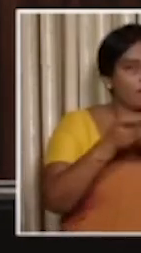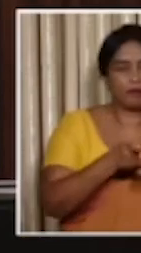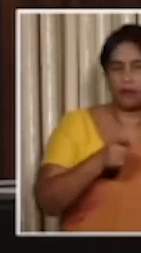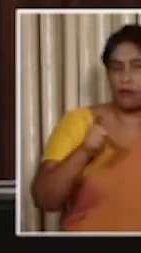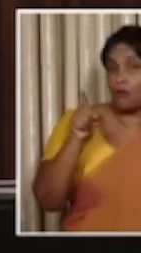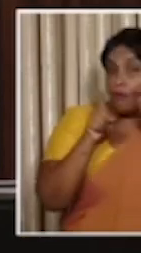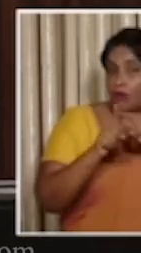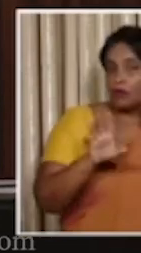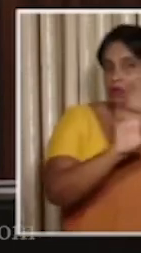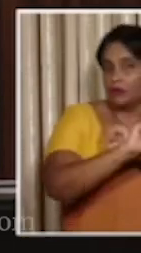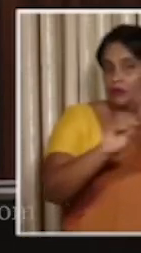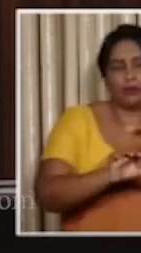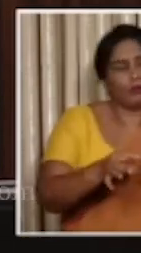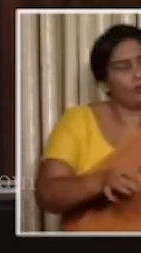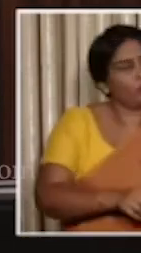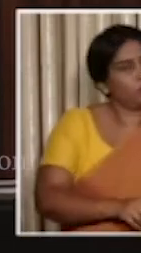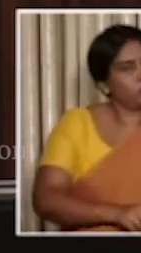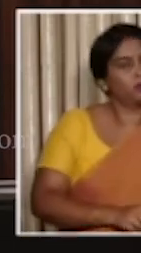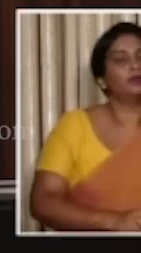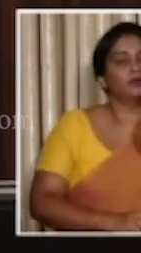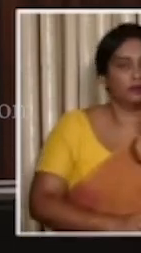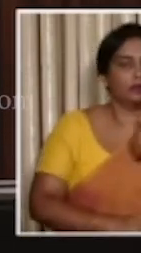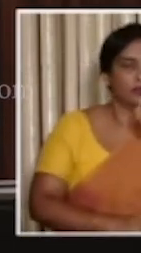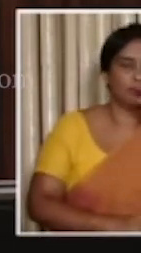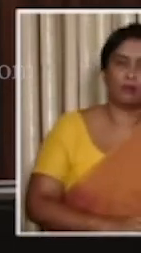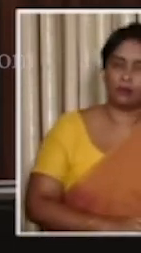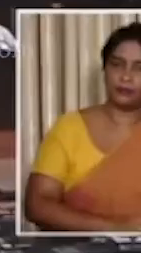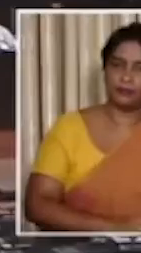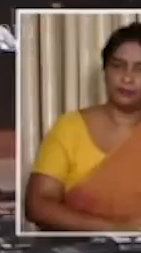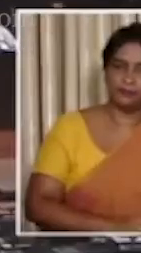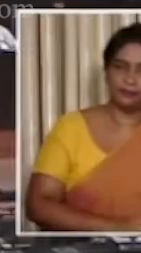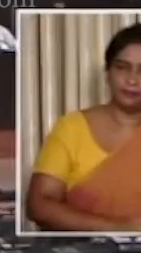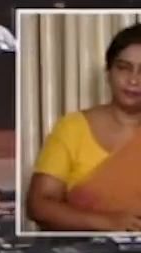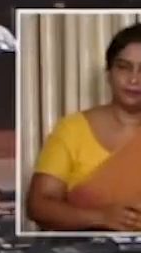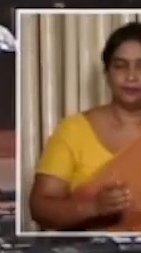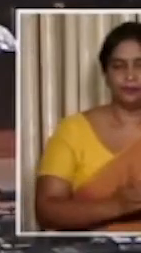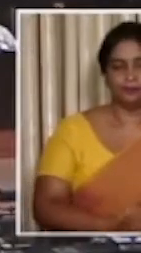පාඨ ගොඩනැගීමට ඉඩ නොදෙන බව මම ඔබට සාතික